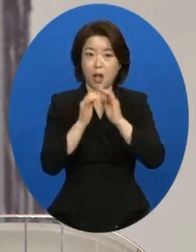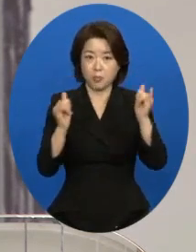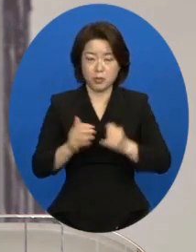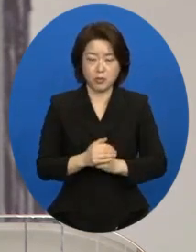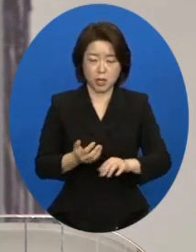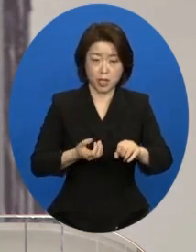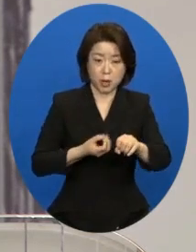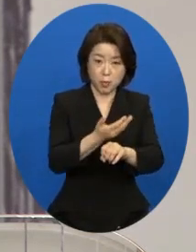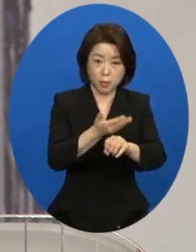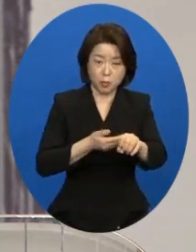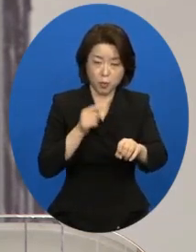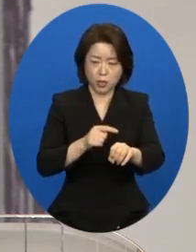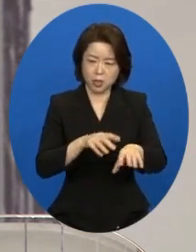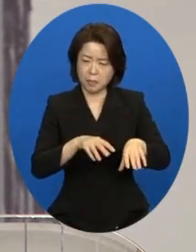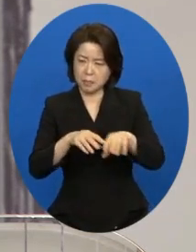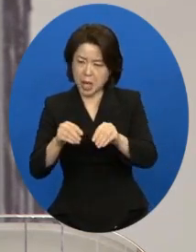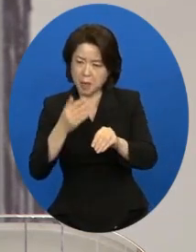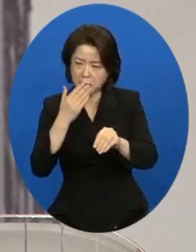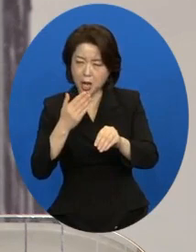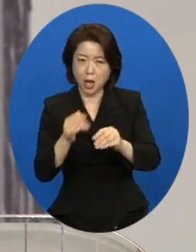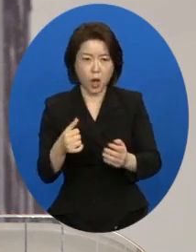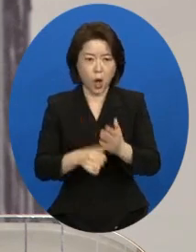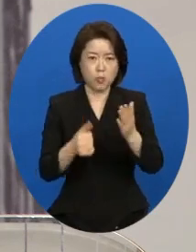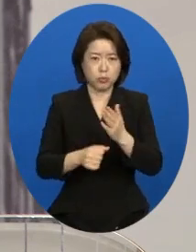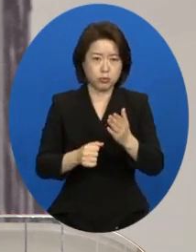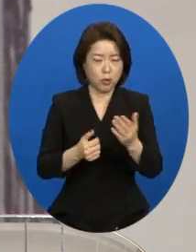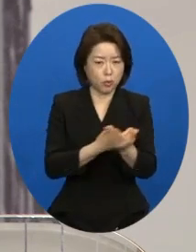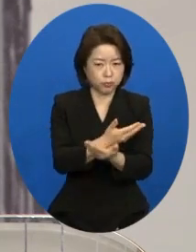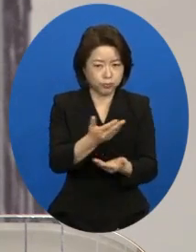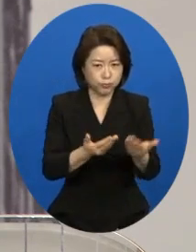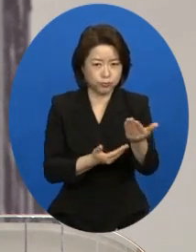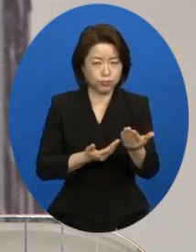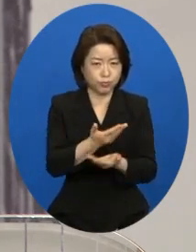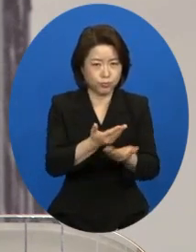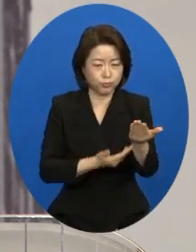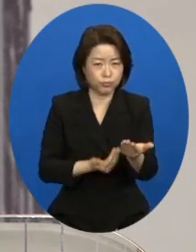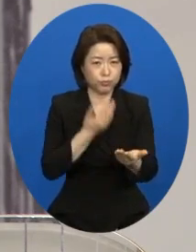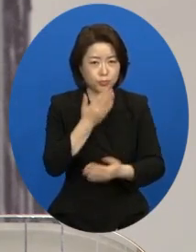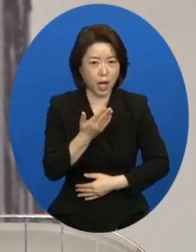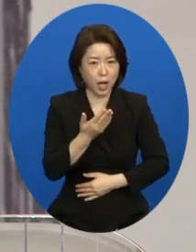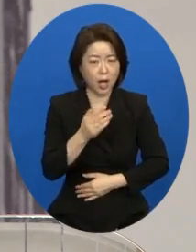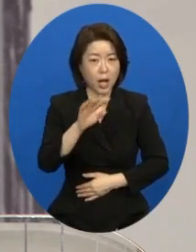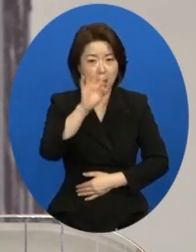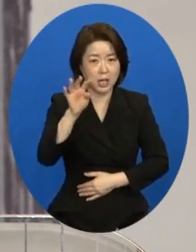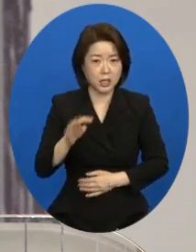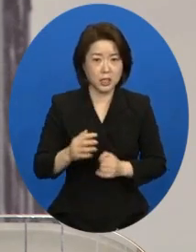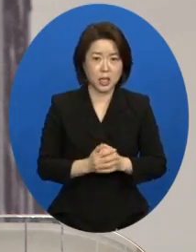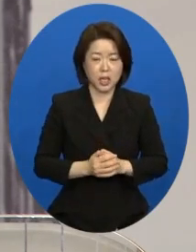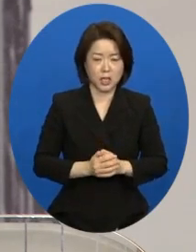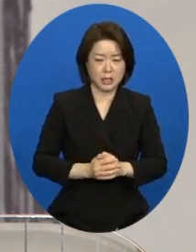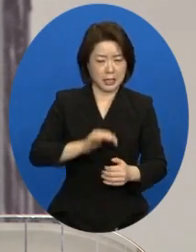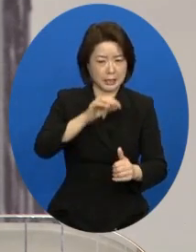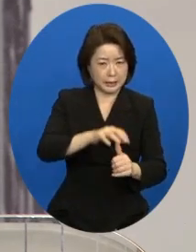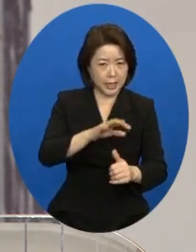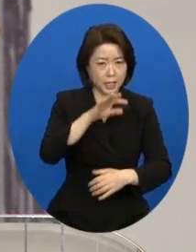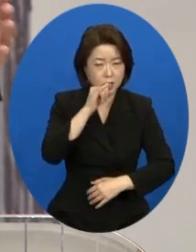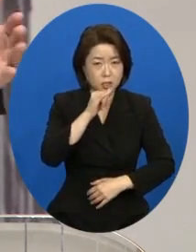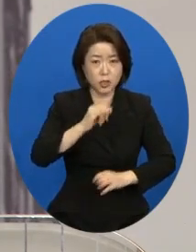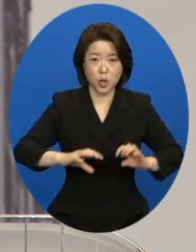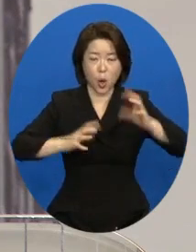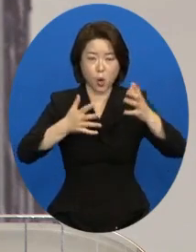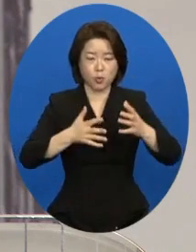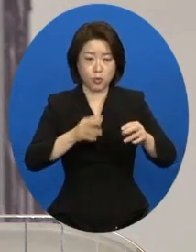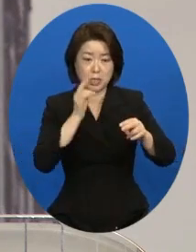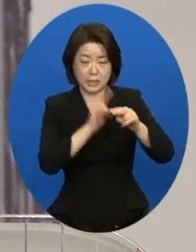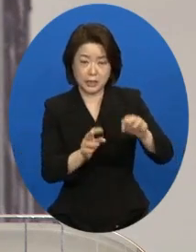무역이 중단되는 것 아닐까, 물품이 제대로 교역이 되지 않는 것 아닐까, 제한이 되는 건 아닐까, 국제